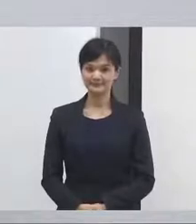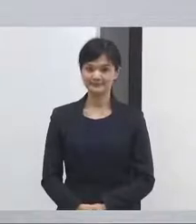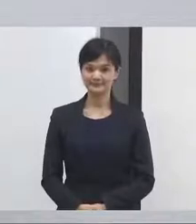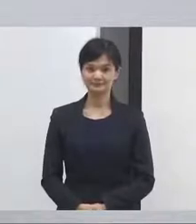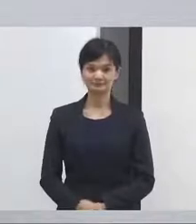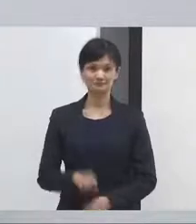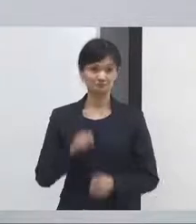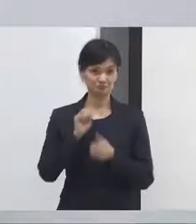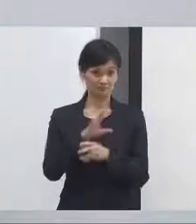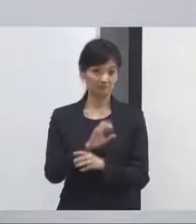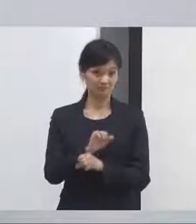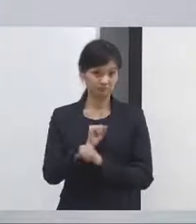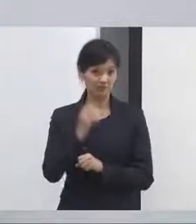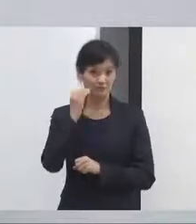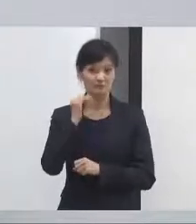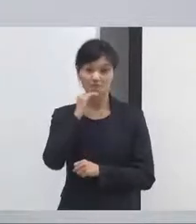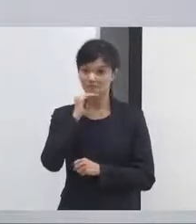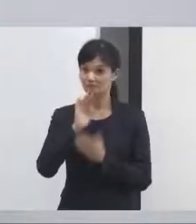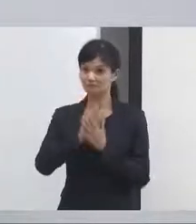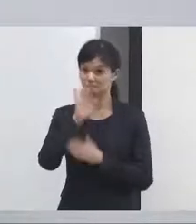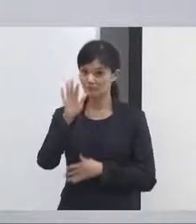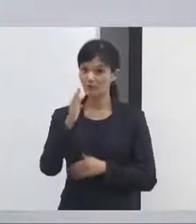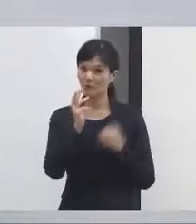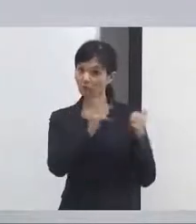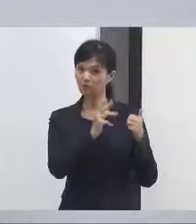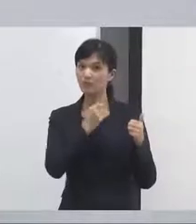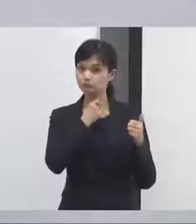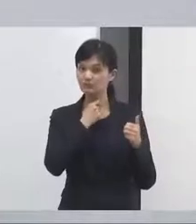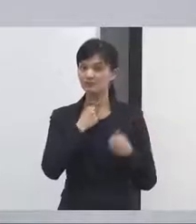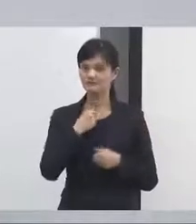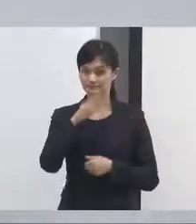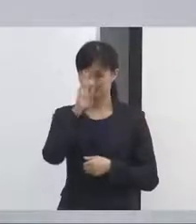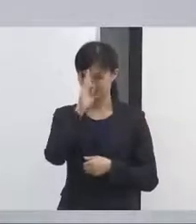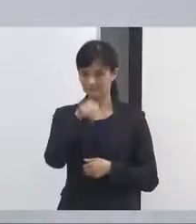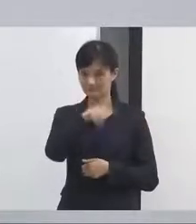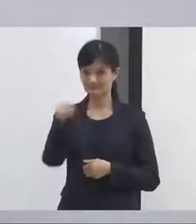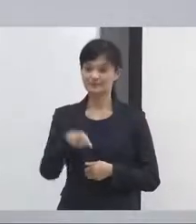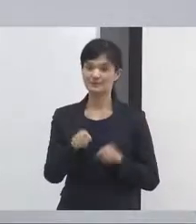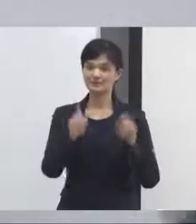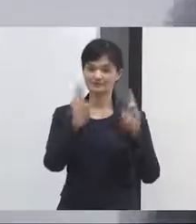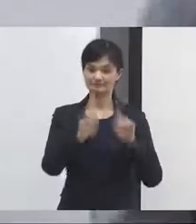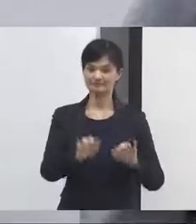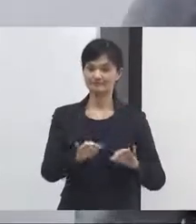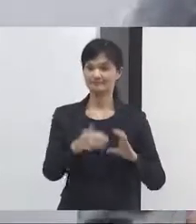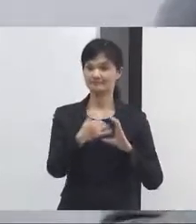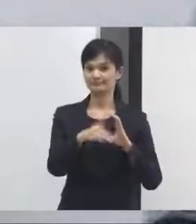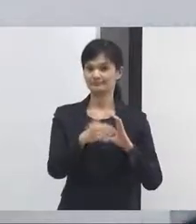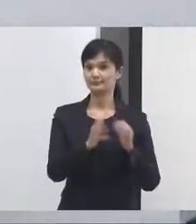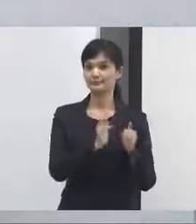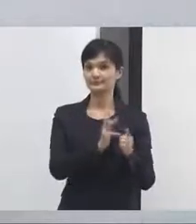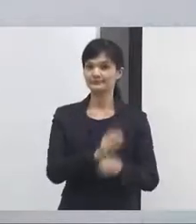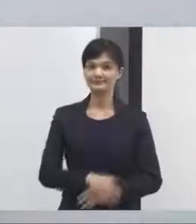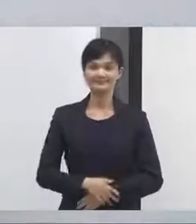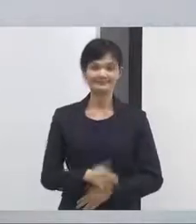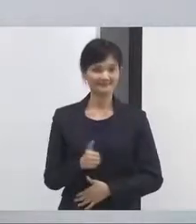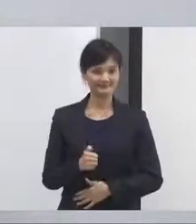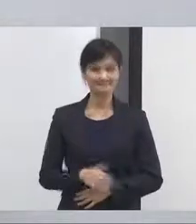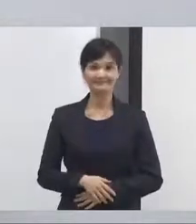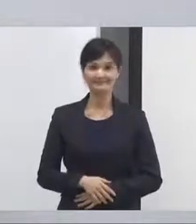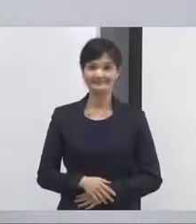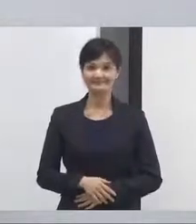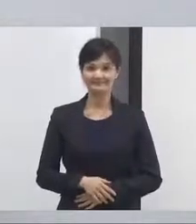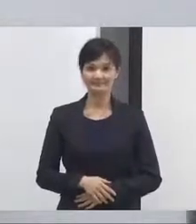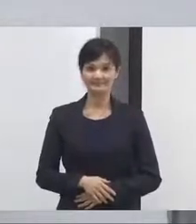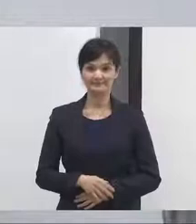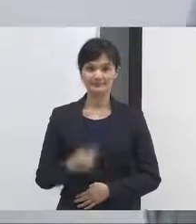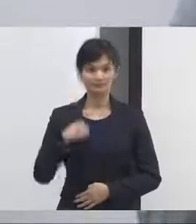提醒一下大家，如果要问问题的话，请到 Slido 里面来问问题，谢谢。 因为我